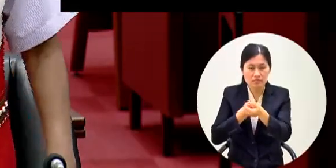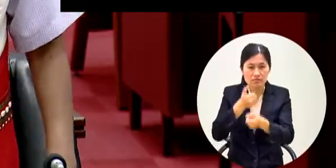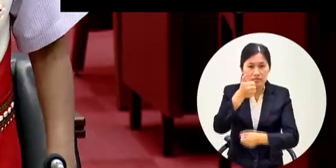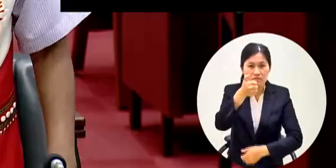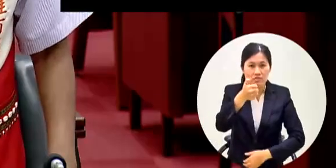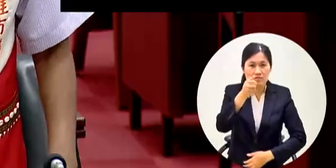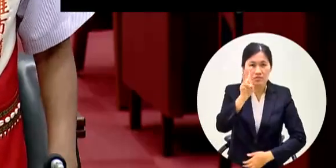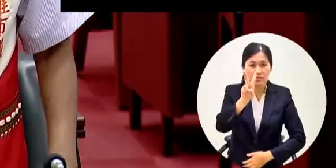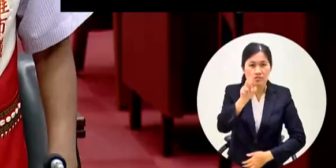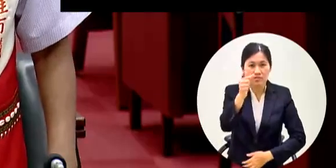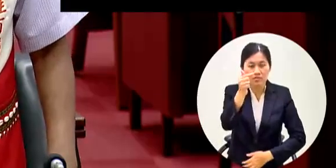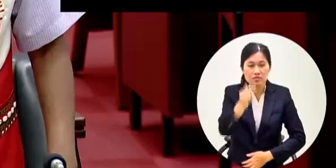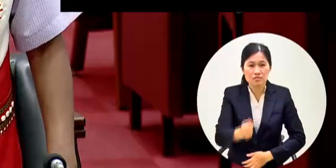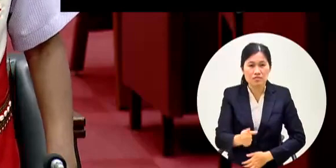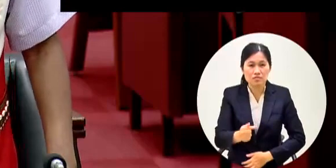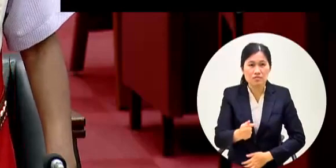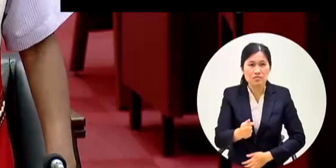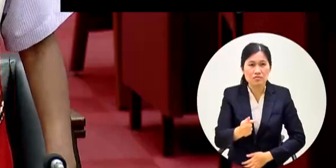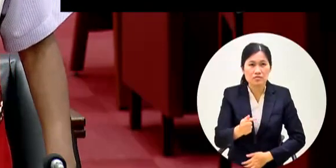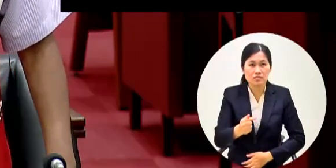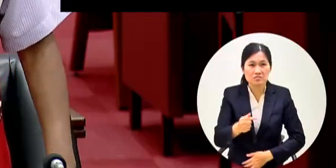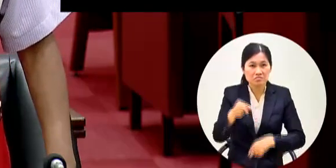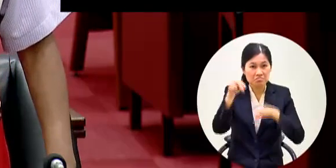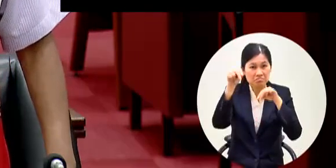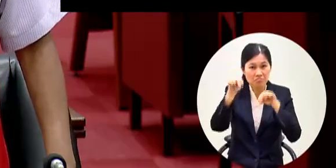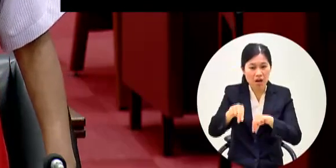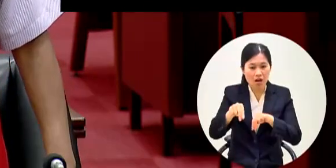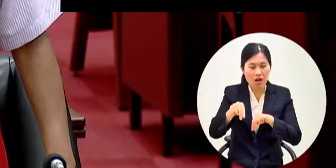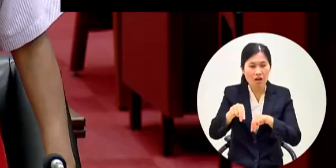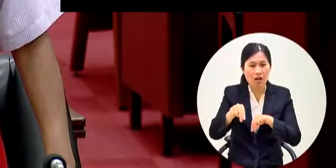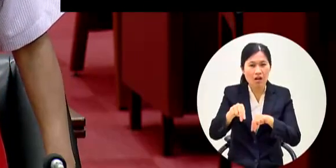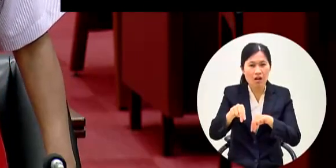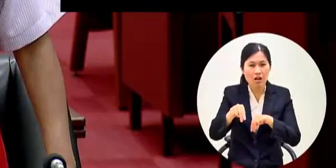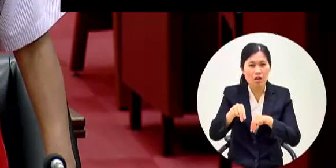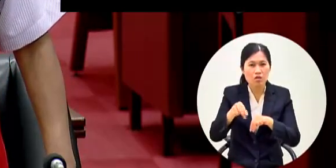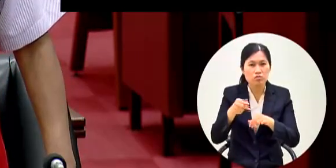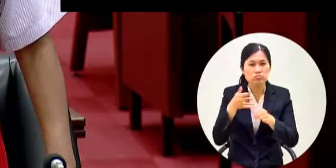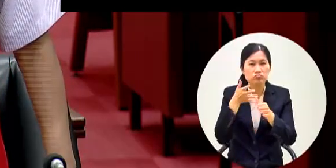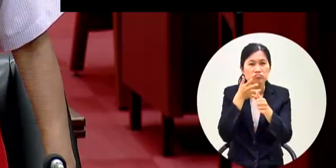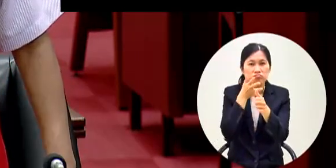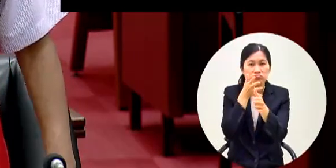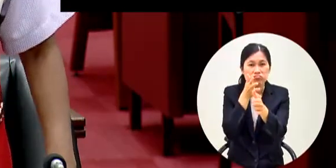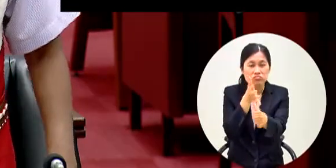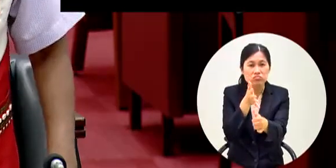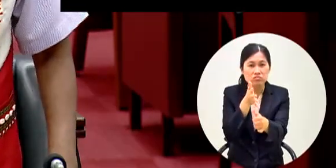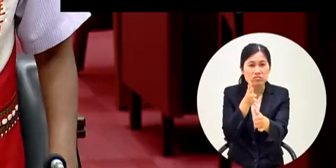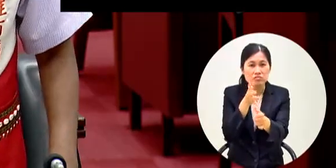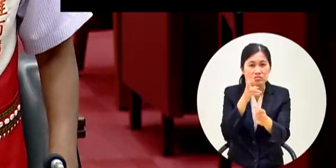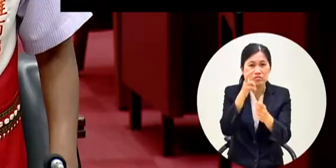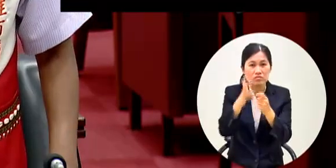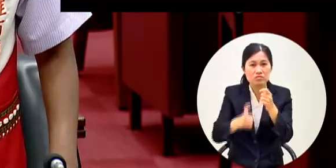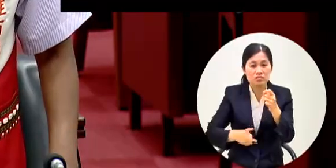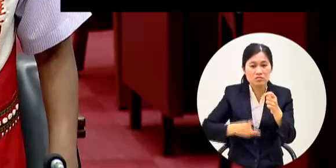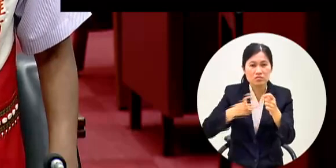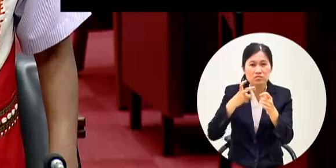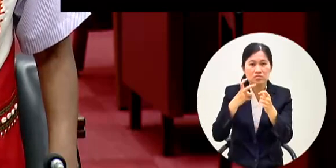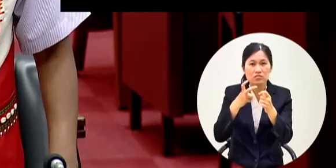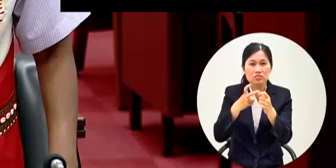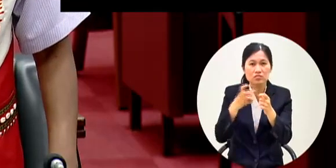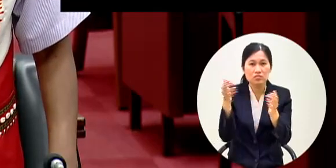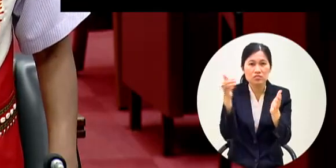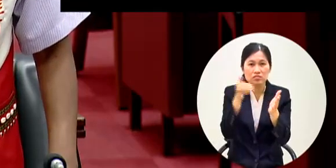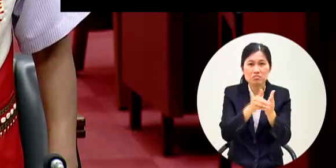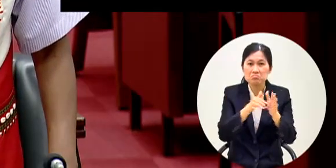了52亿的合同契约。试问20年来，